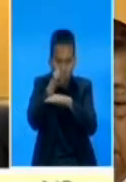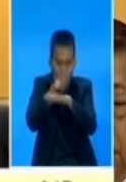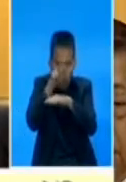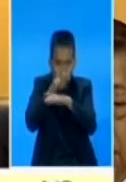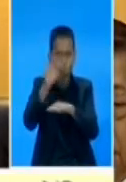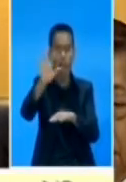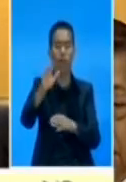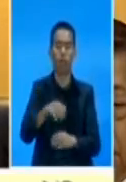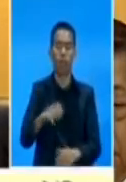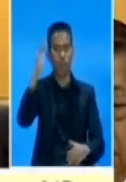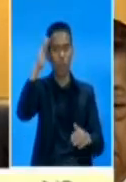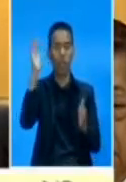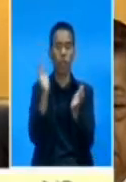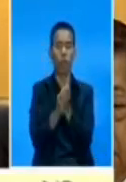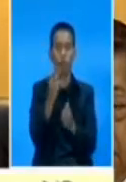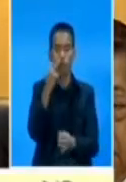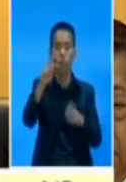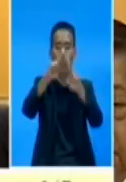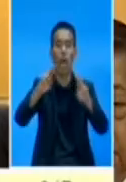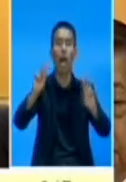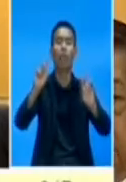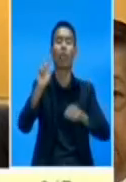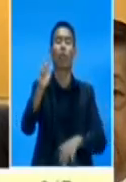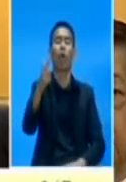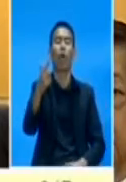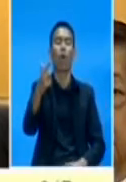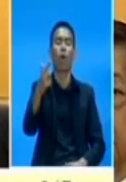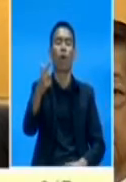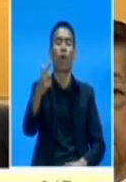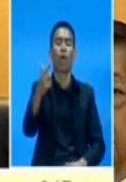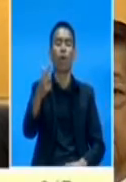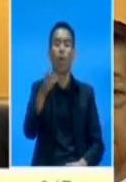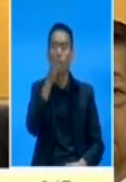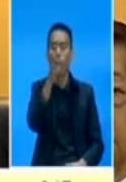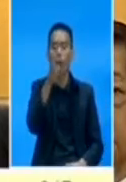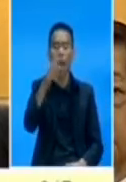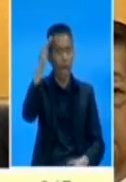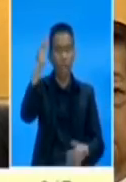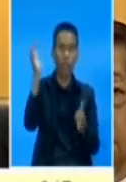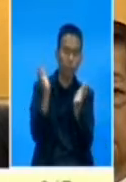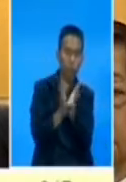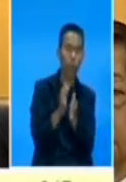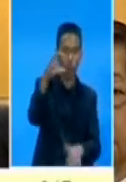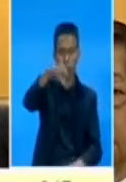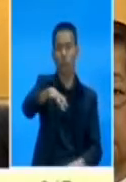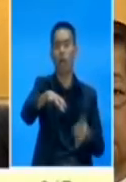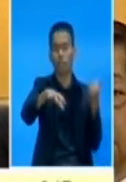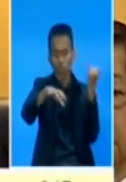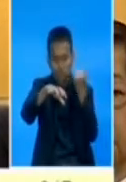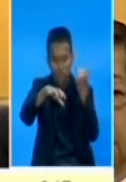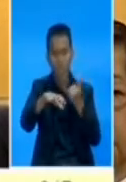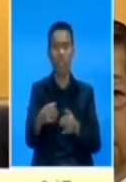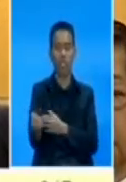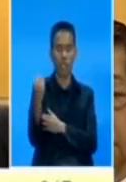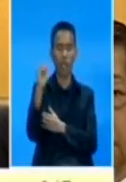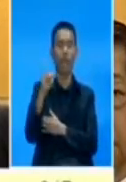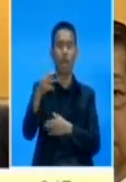นี่ตำรวจทำไมไปดูร้านทองถ้าร้านทองถูกปล้นก็ถูกต่อว่าว่าตำรวจโรงพักนี้จ่อนยานปล้นร้านท